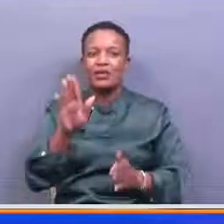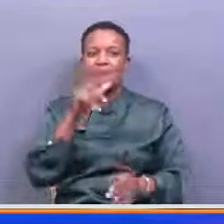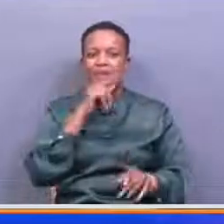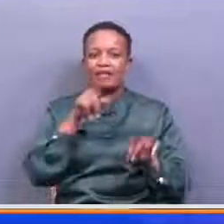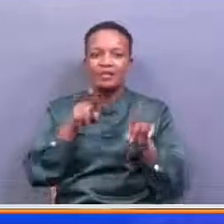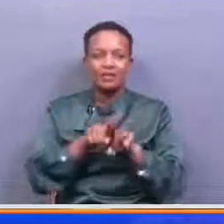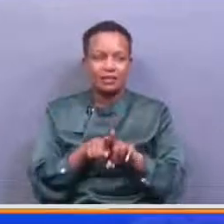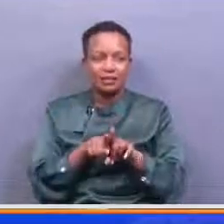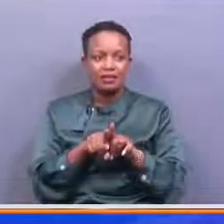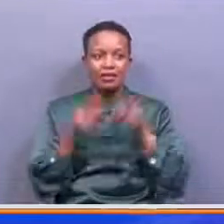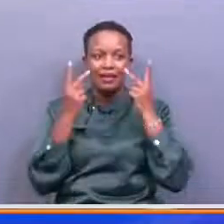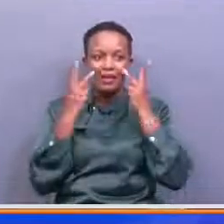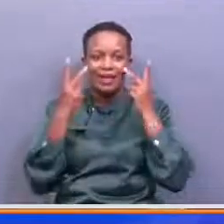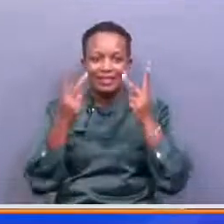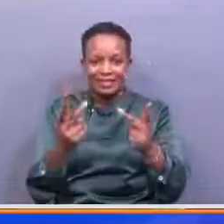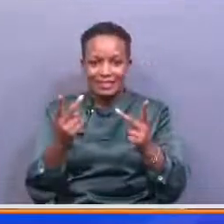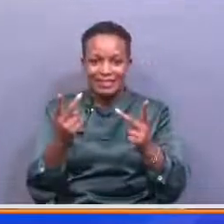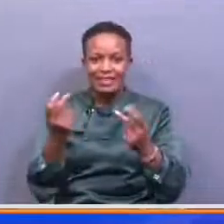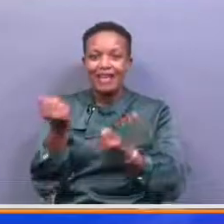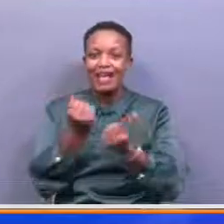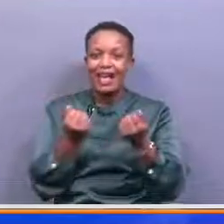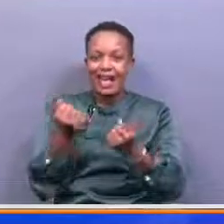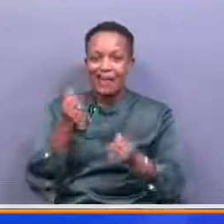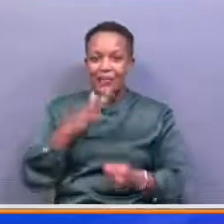naona inatoroka yeye bure.